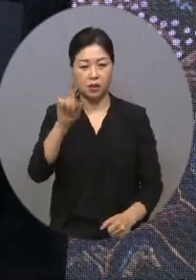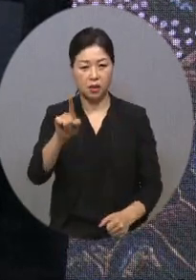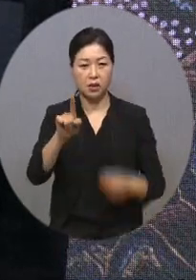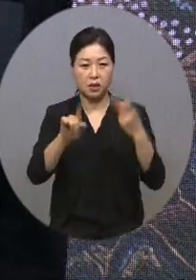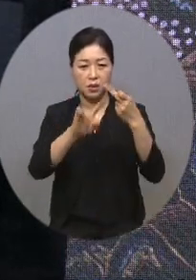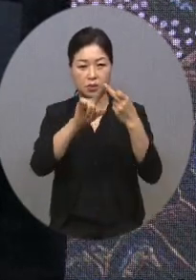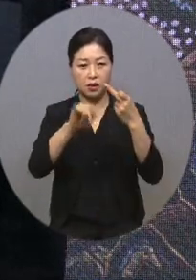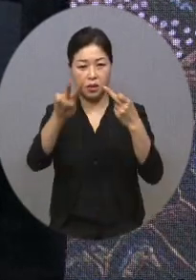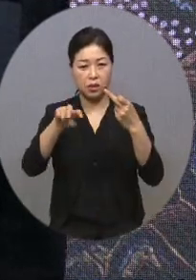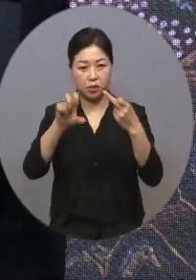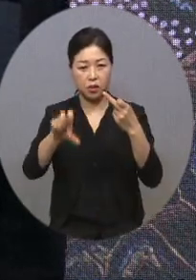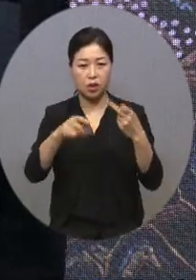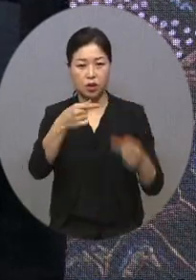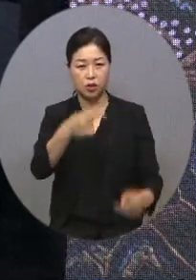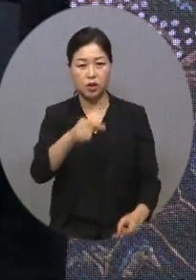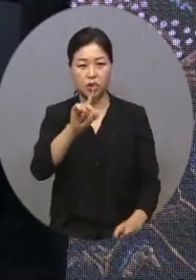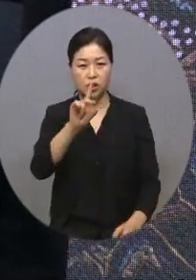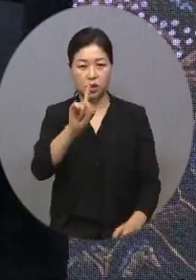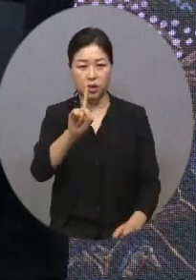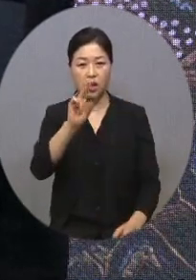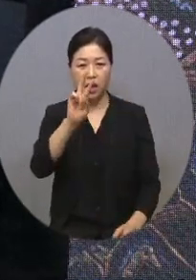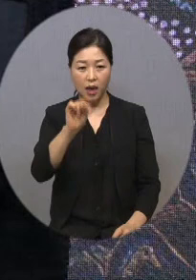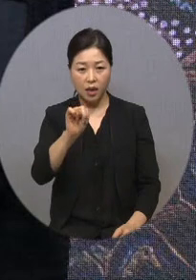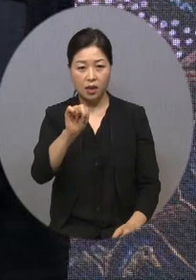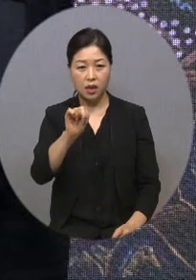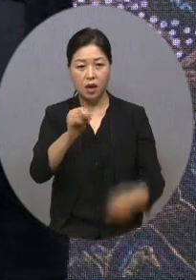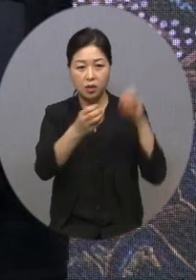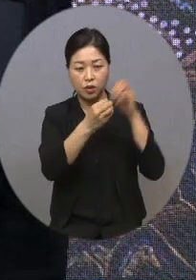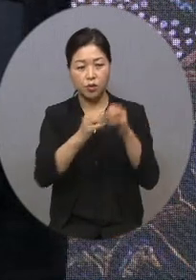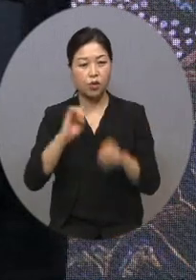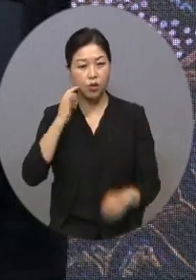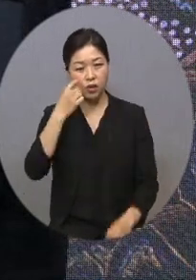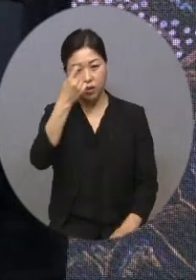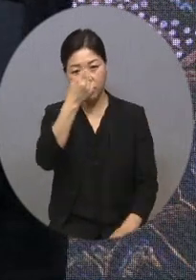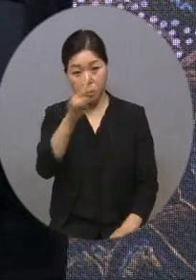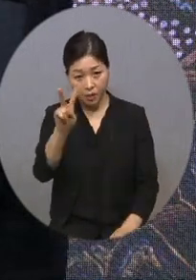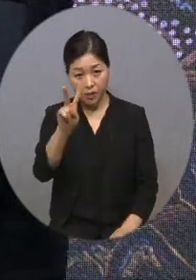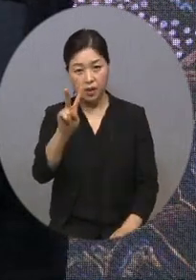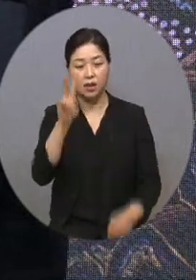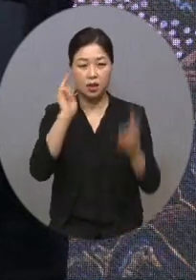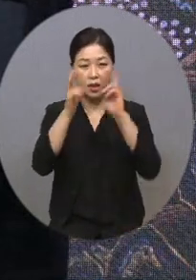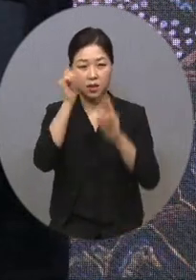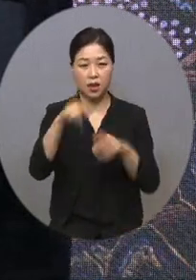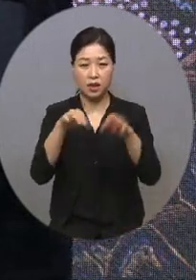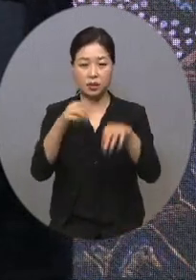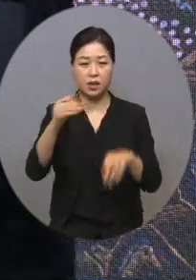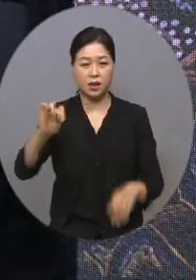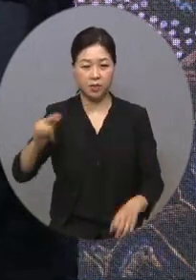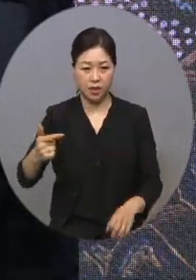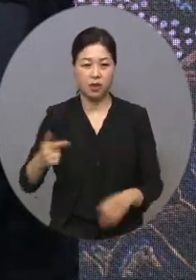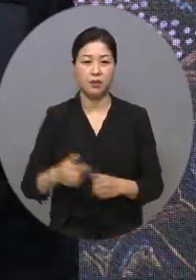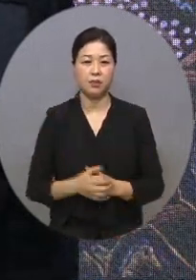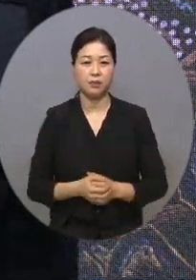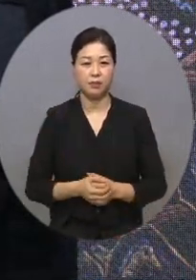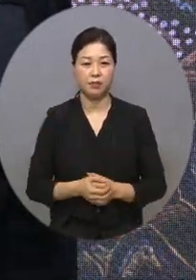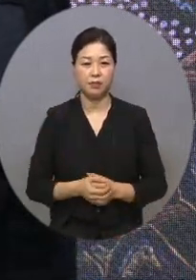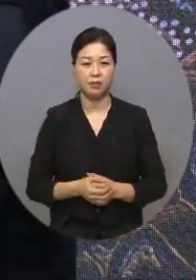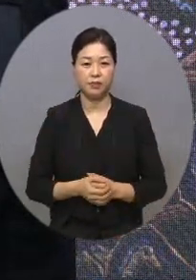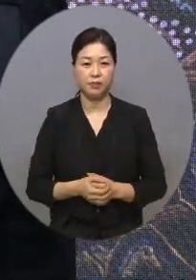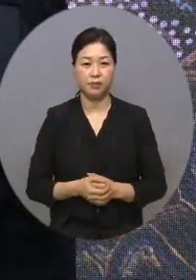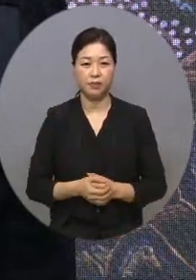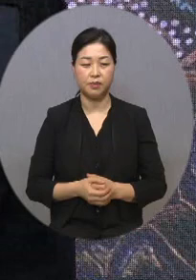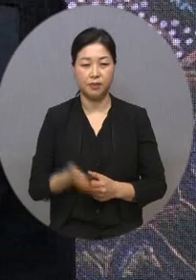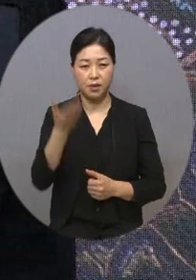25일 GDN 전통예술TV 사장 김태인. 이인사학생은 사랑가중